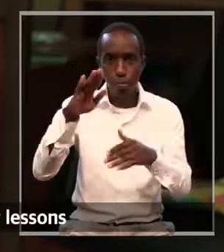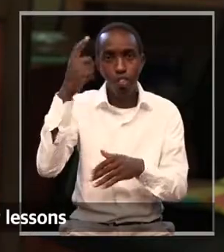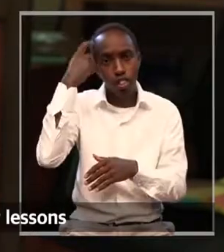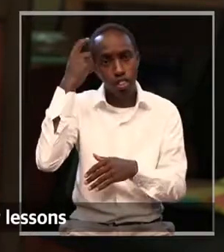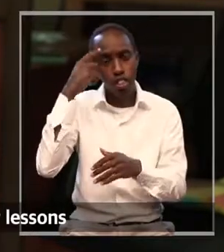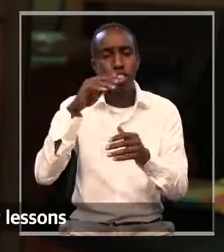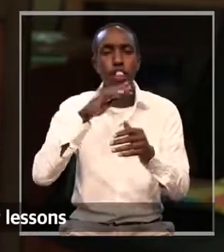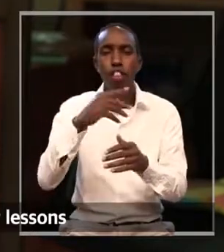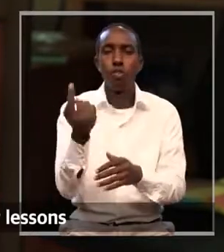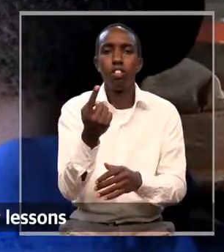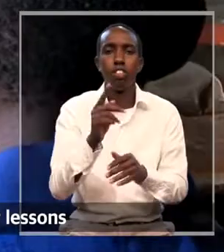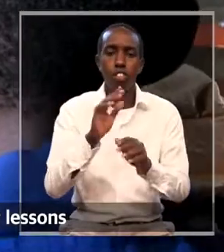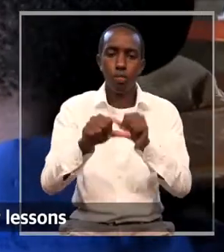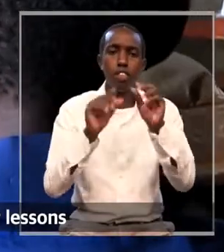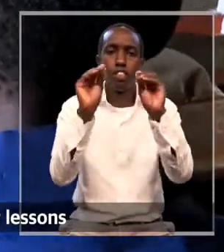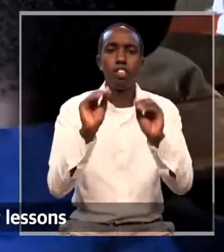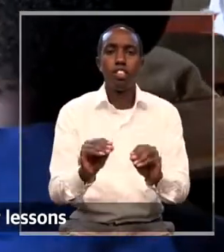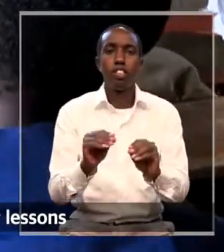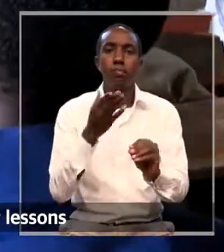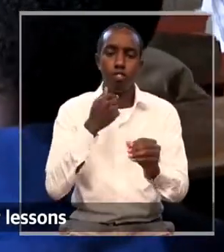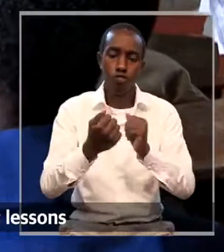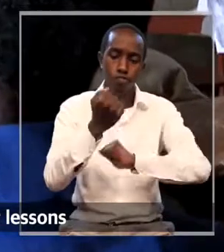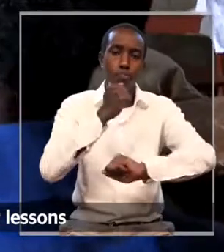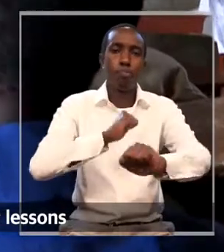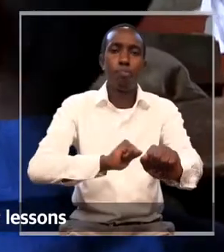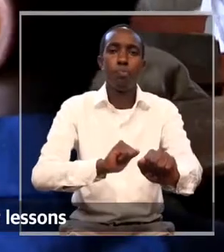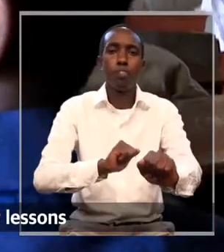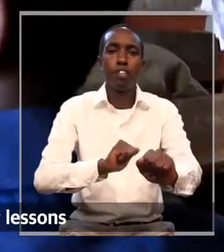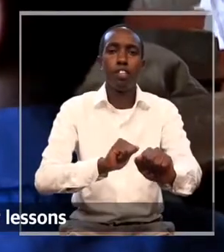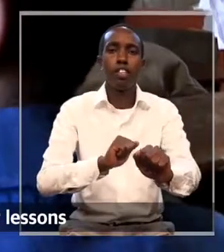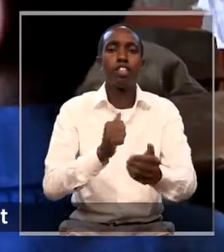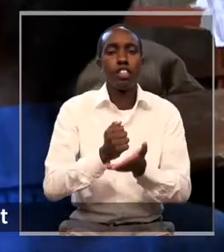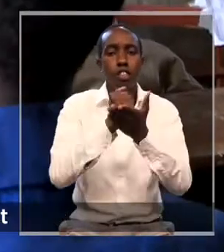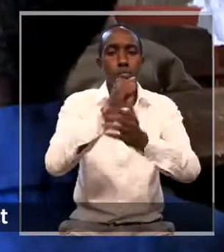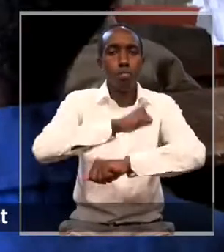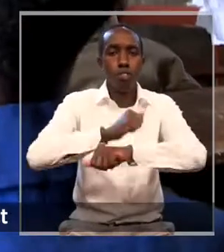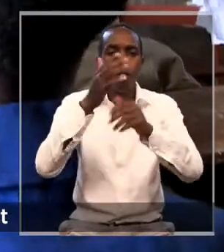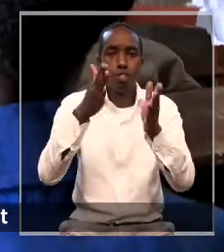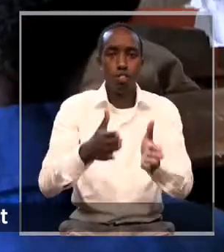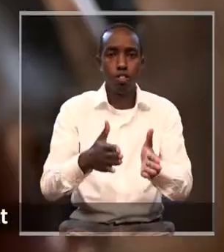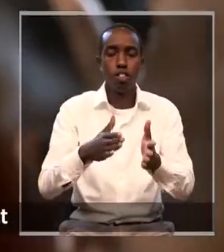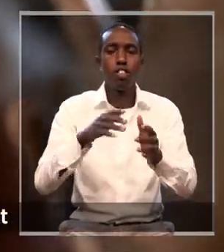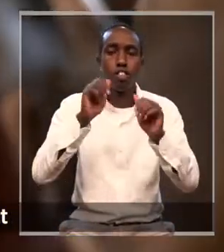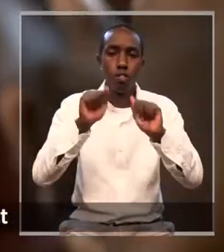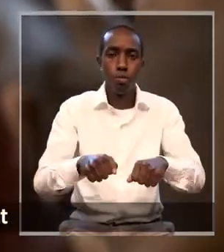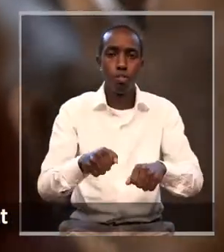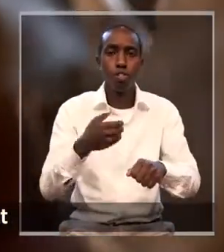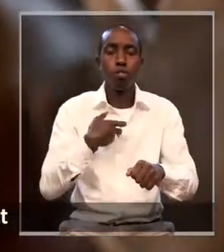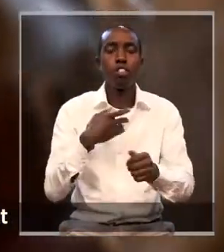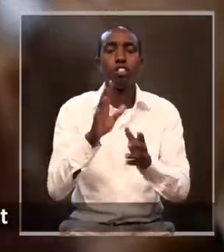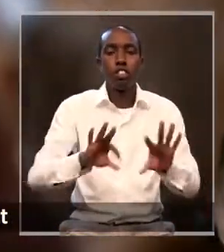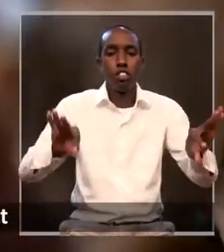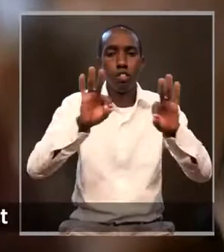yabo teori bafite ku myigishirize bashyire mu bikorwa, ituma umunyeshuri ashobora